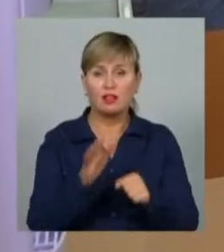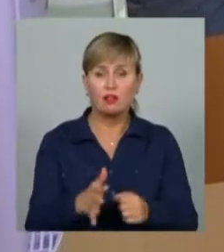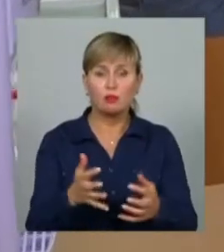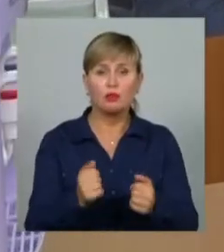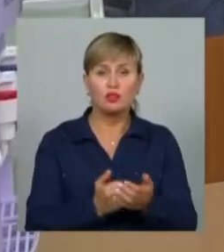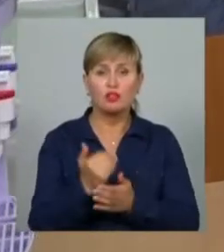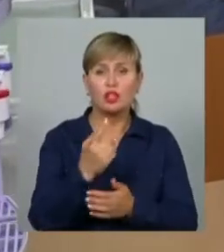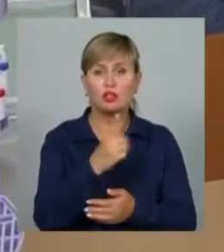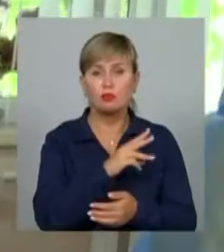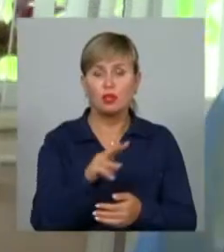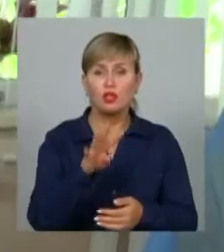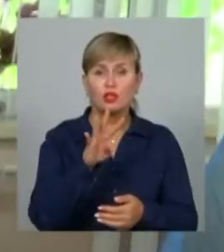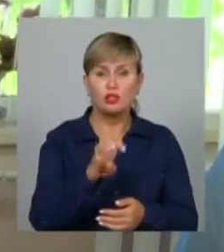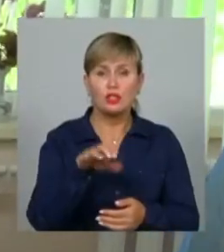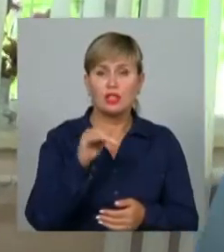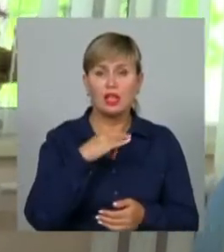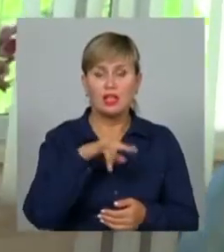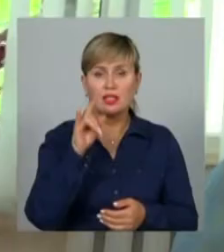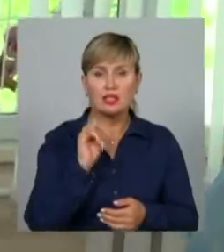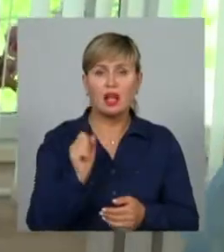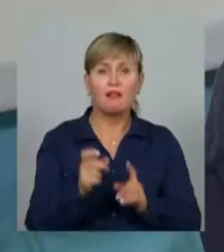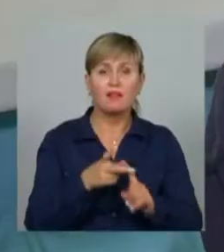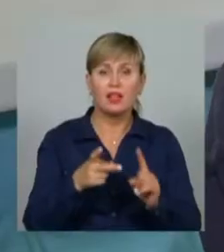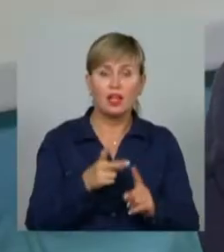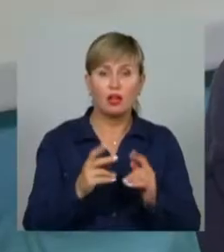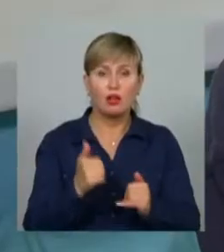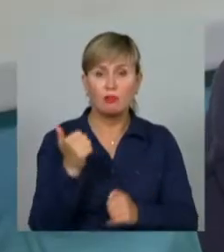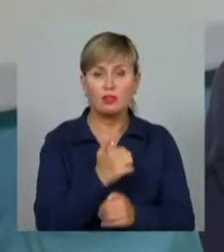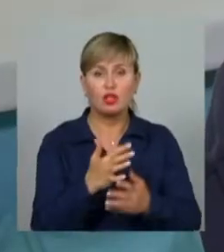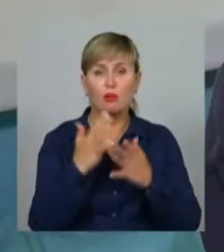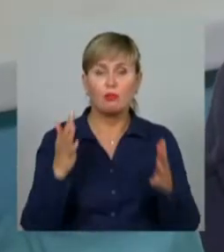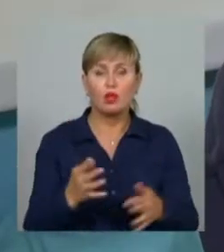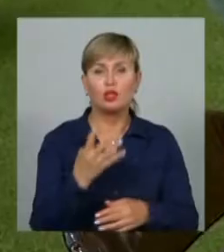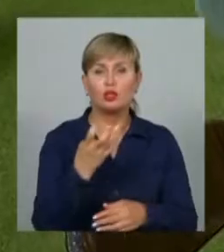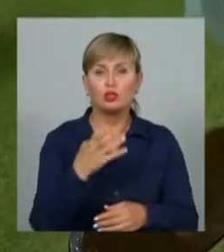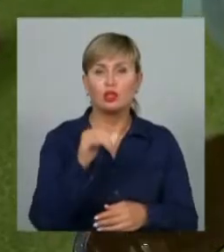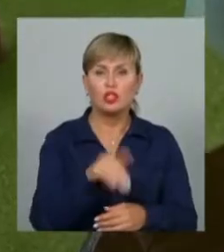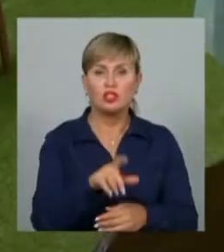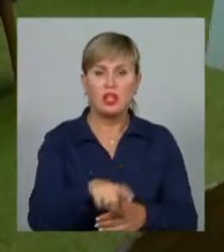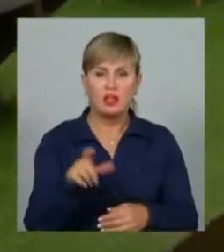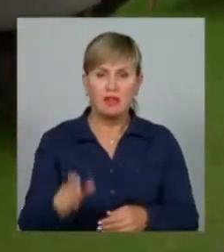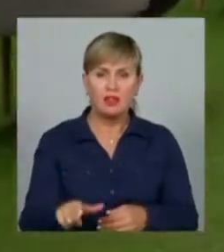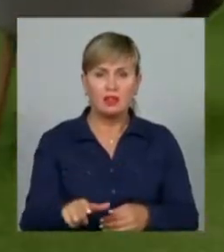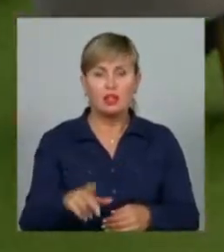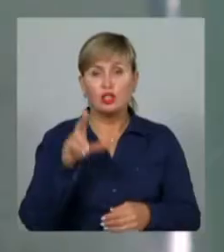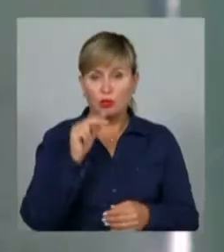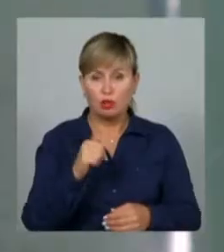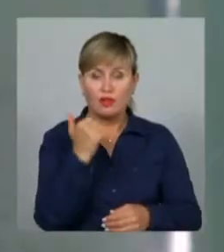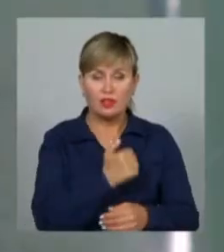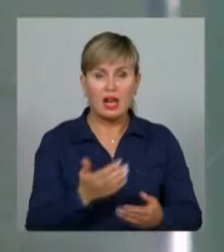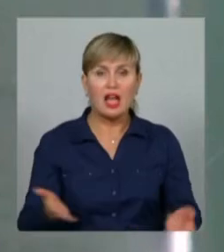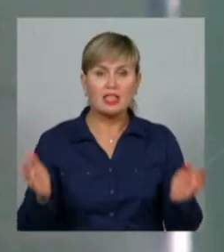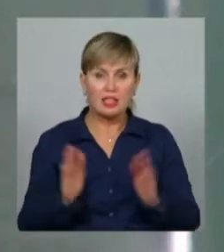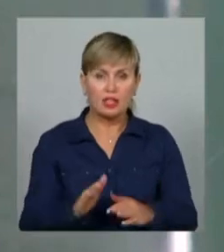свыше 1 400 000 казахстанцев, а вторым компонентом провакцинировались более 400 тысяч человек. В лидерах по числу вакцинированных